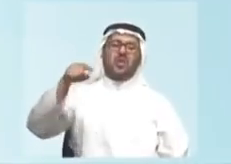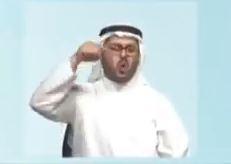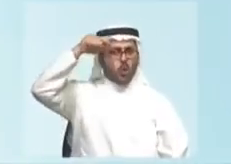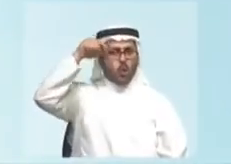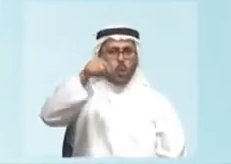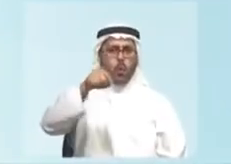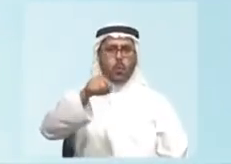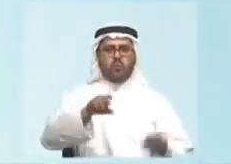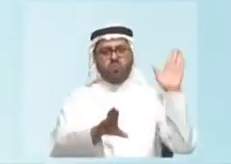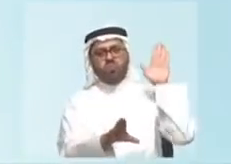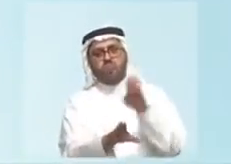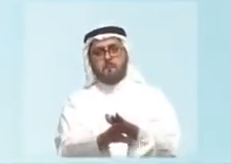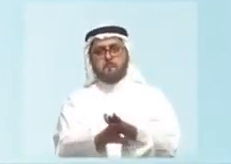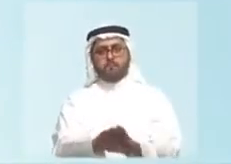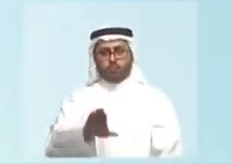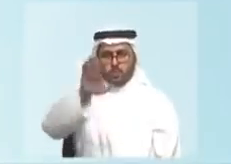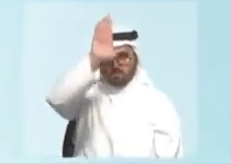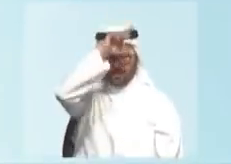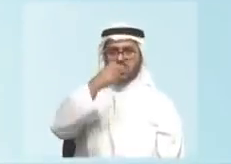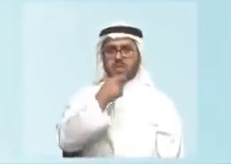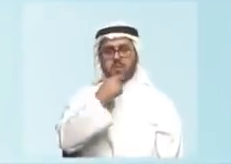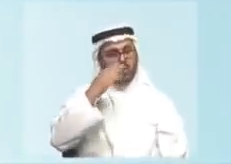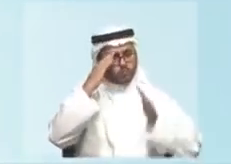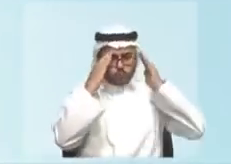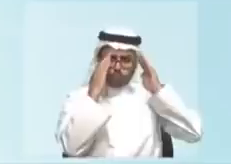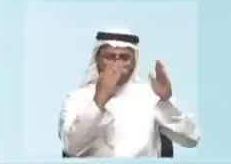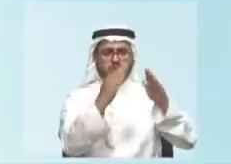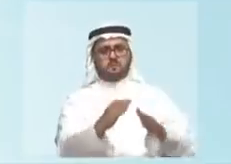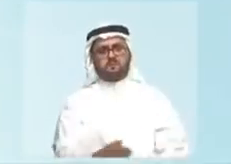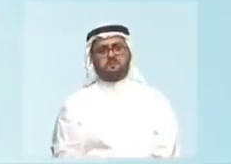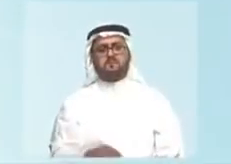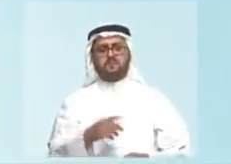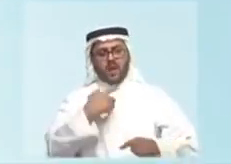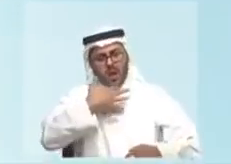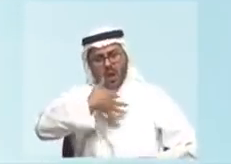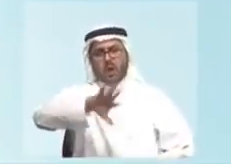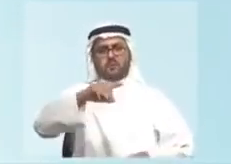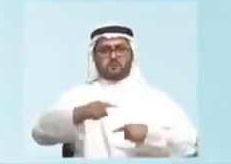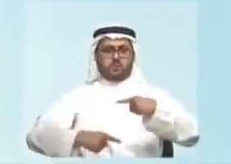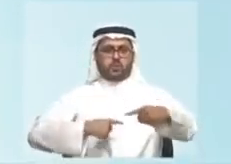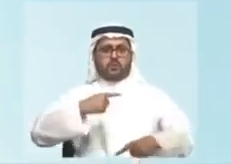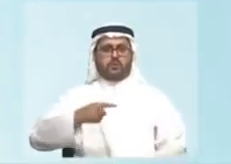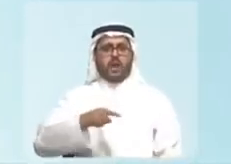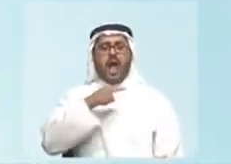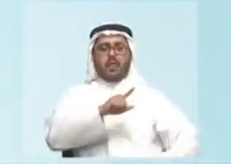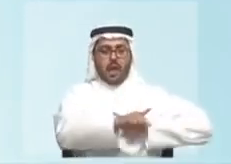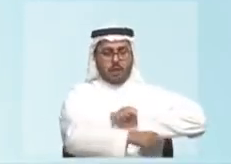هذا الذي طرحه الملك سلمان هو